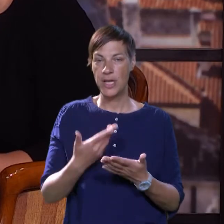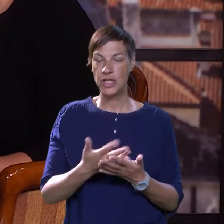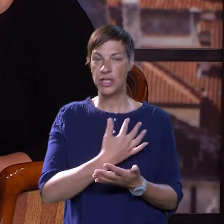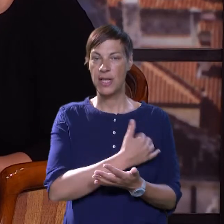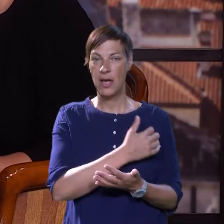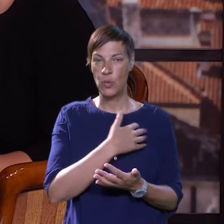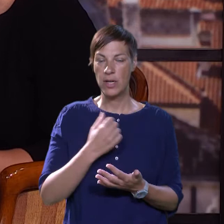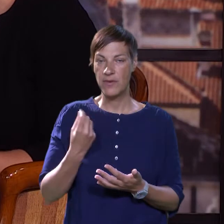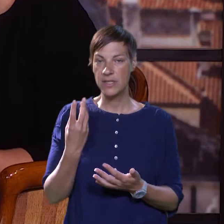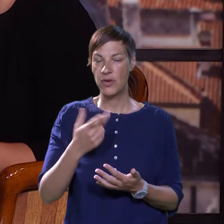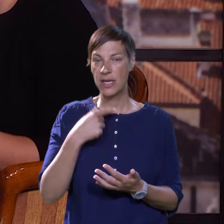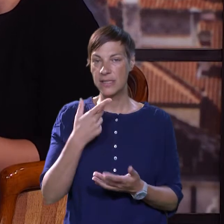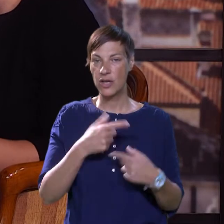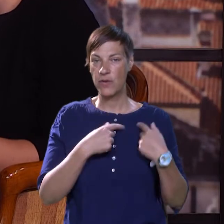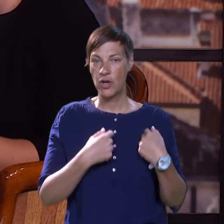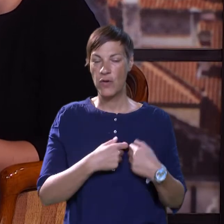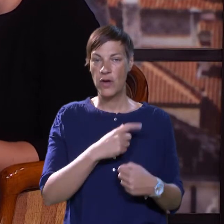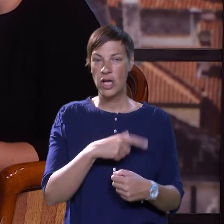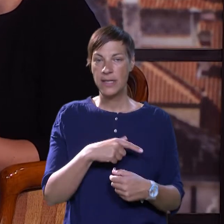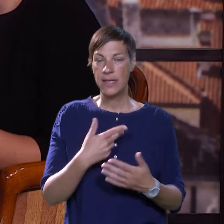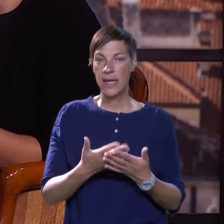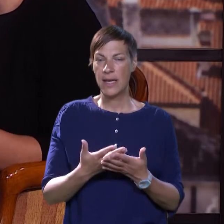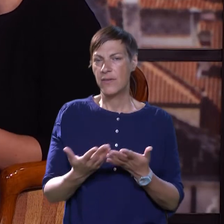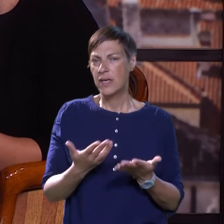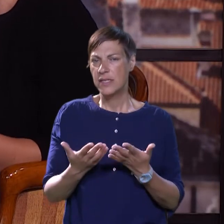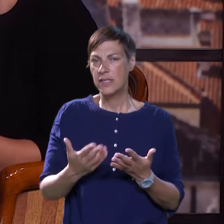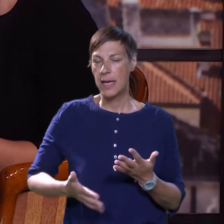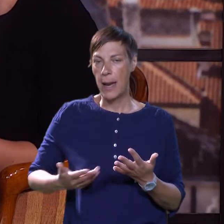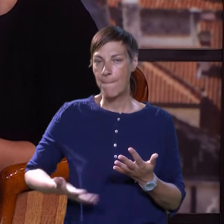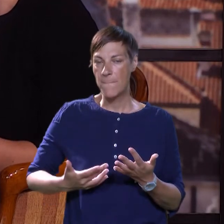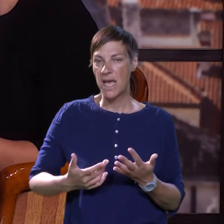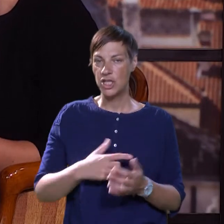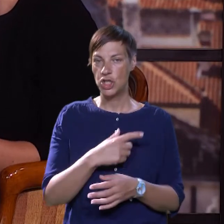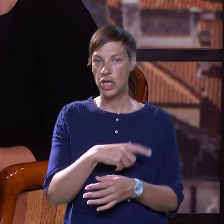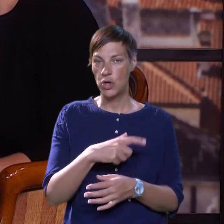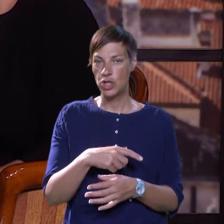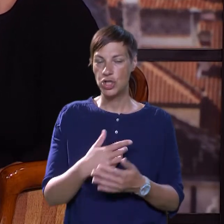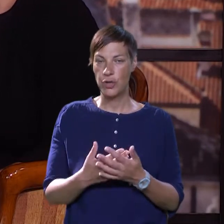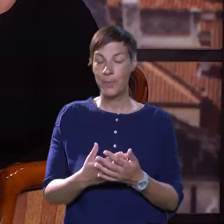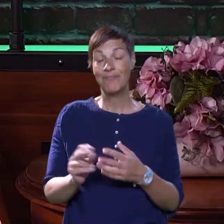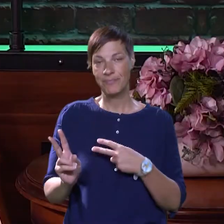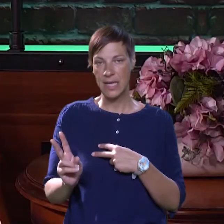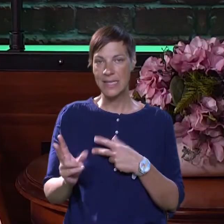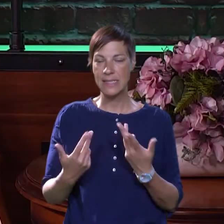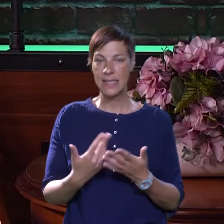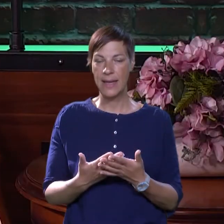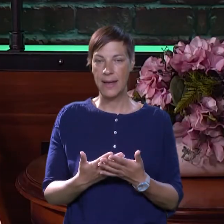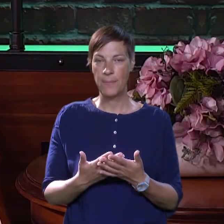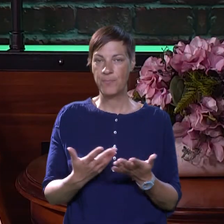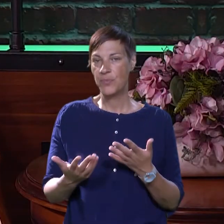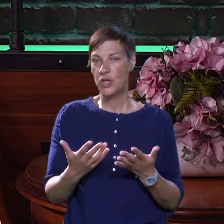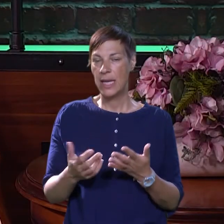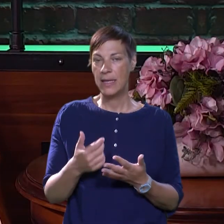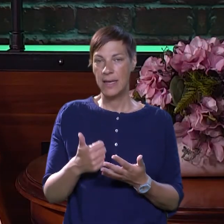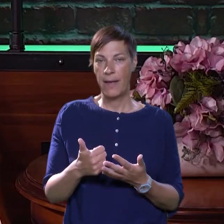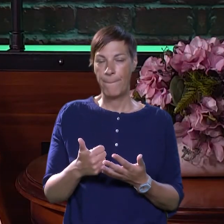je u Hrvatskoj, kada se govori o volonterstvu, nekako asocijacija uvijek na mlađu populaciju? Istina. Dakle, to je